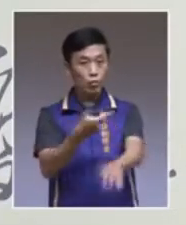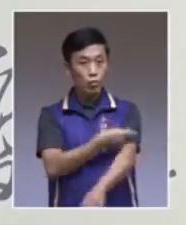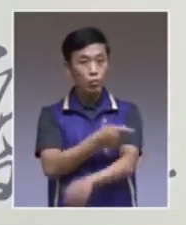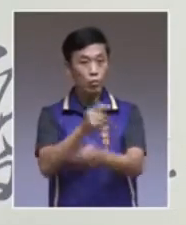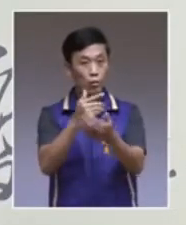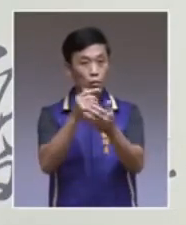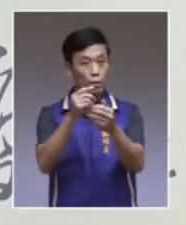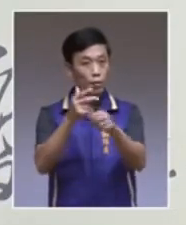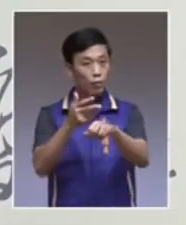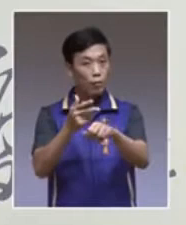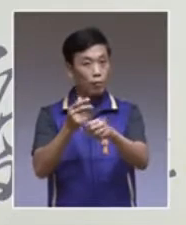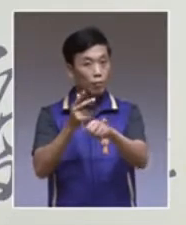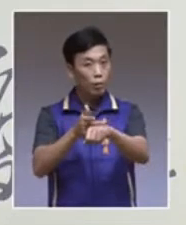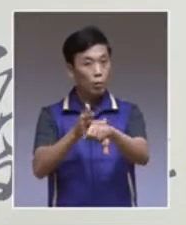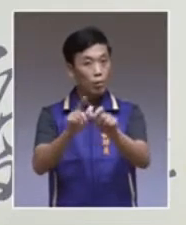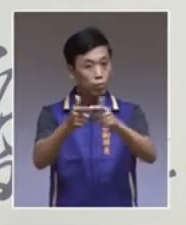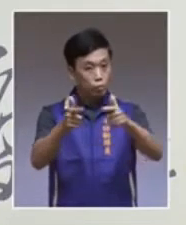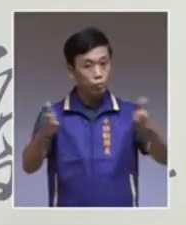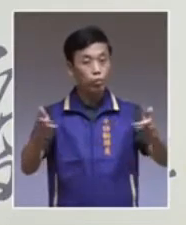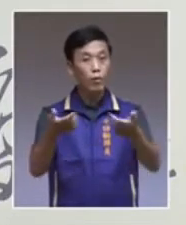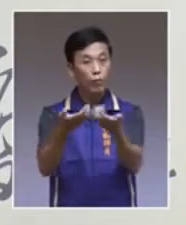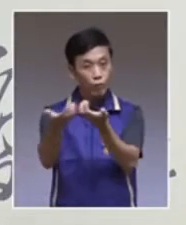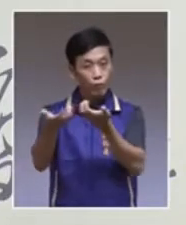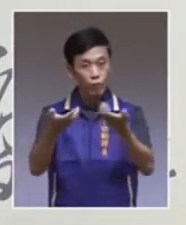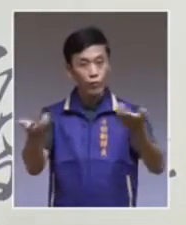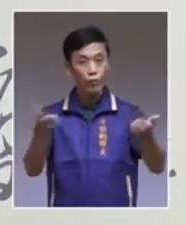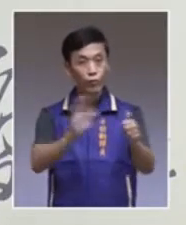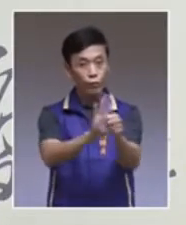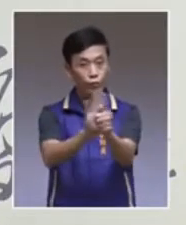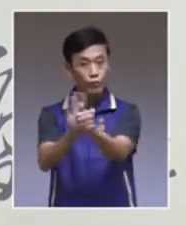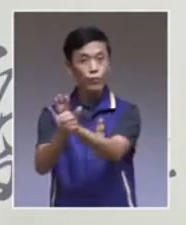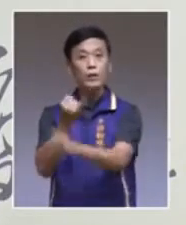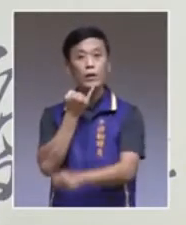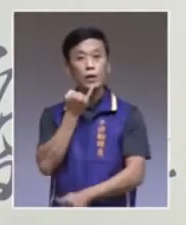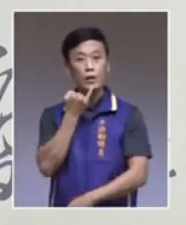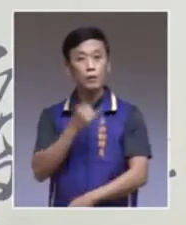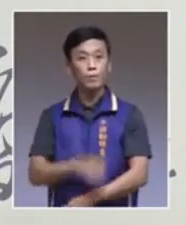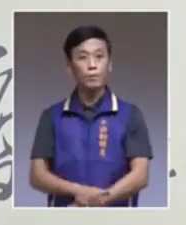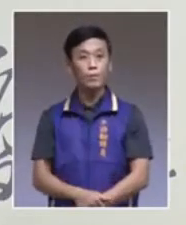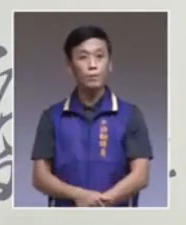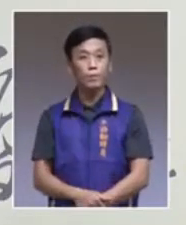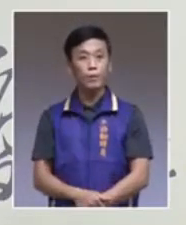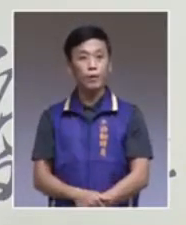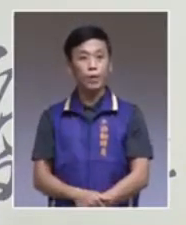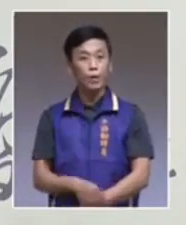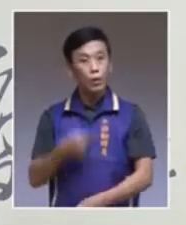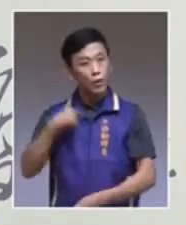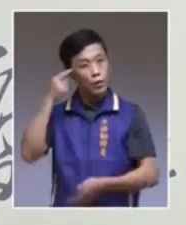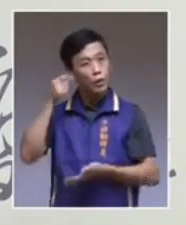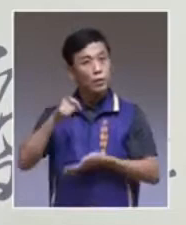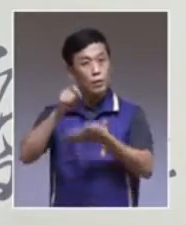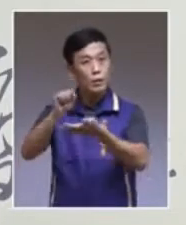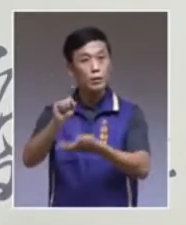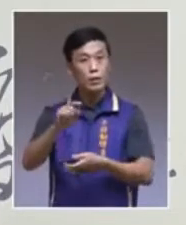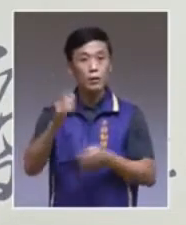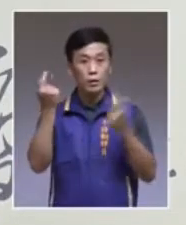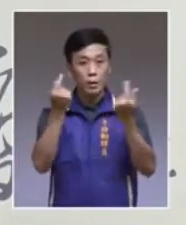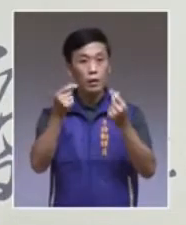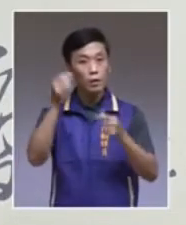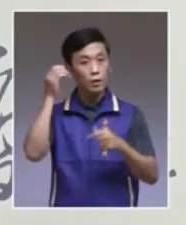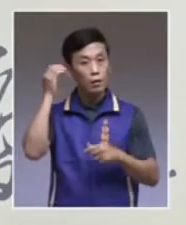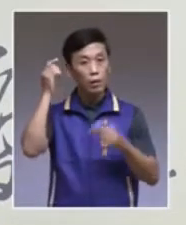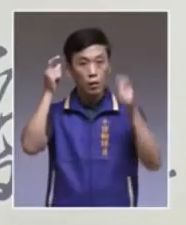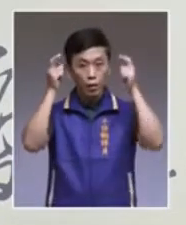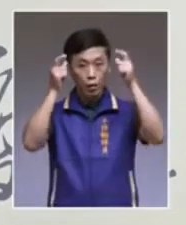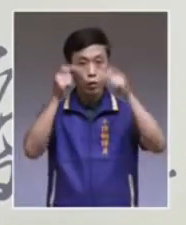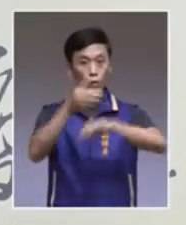的分散的一个方式来服务大家啊，所以真的要拜托我会建议说，像高柳我